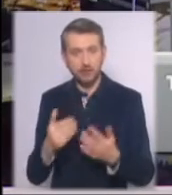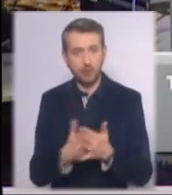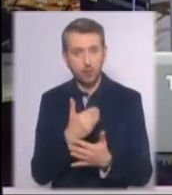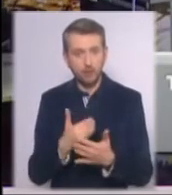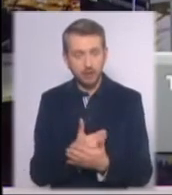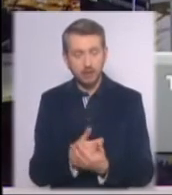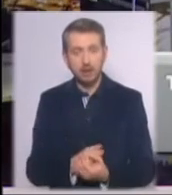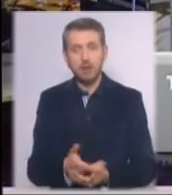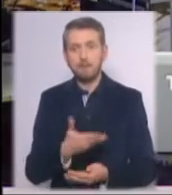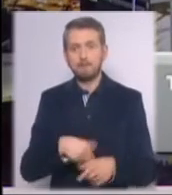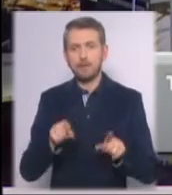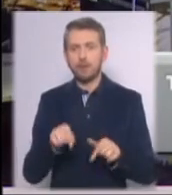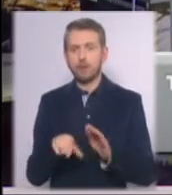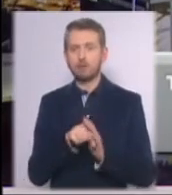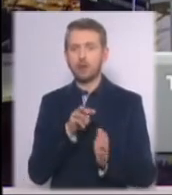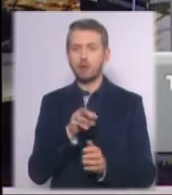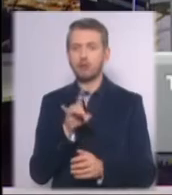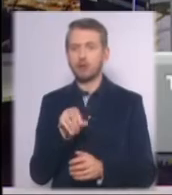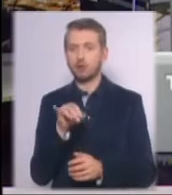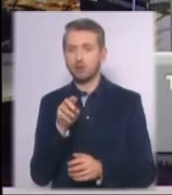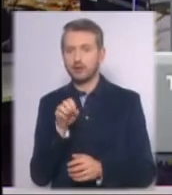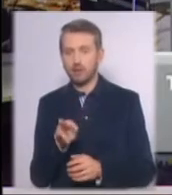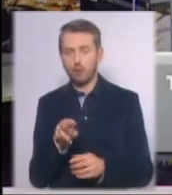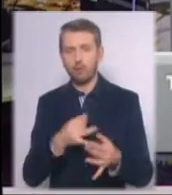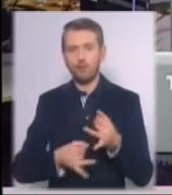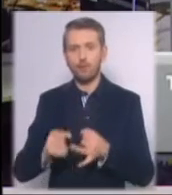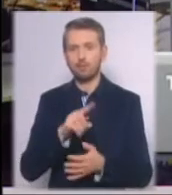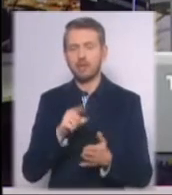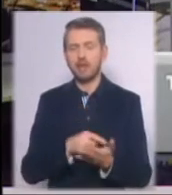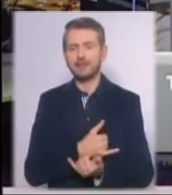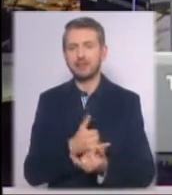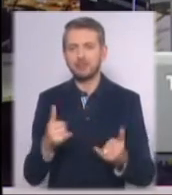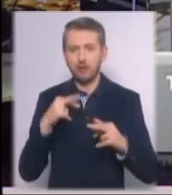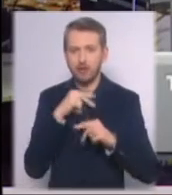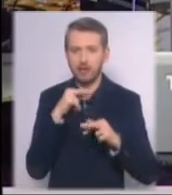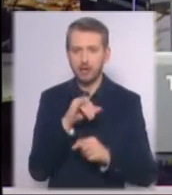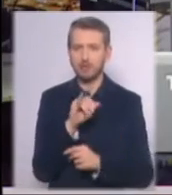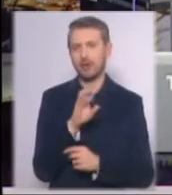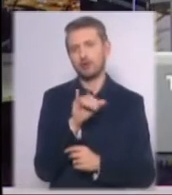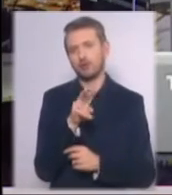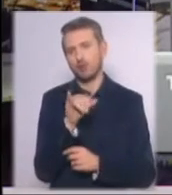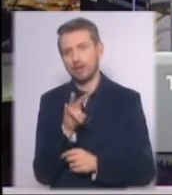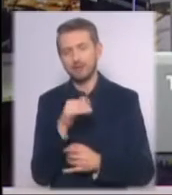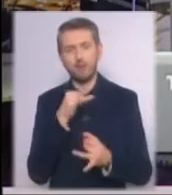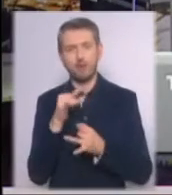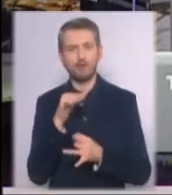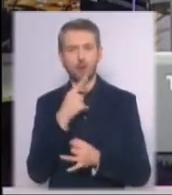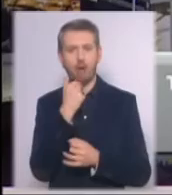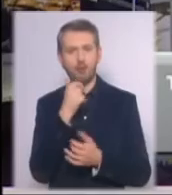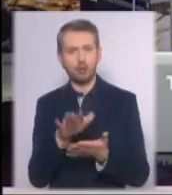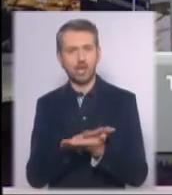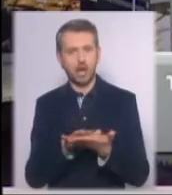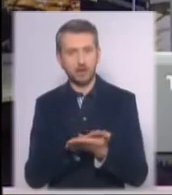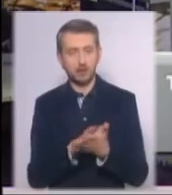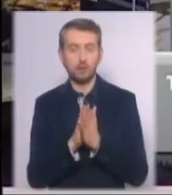телеканалі Київ. Ми також з Михайлом Радуцьким обговоримо питання забезпечення ліками, зокрема інсуліном, і також поговоримо про гемодіаліз. Тому дуже буду вас просити,